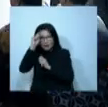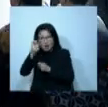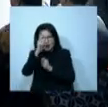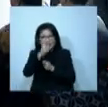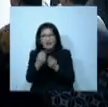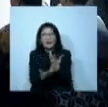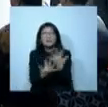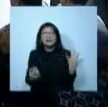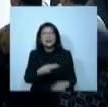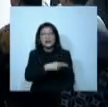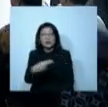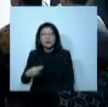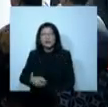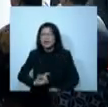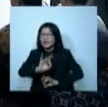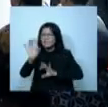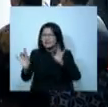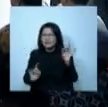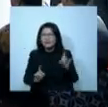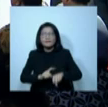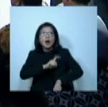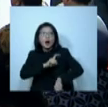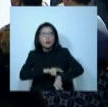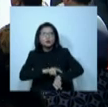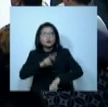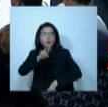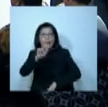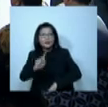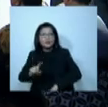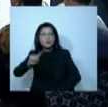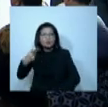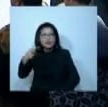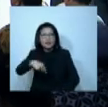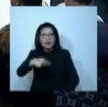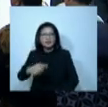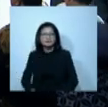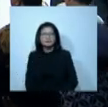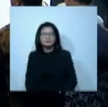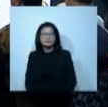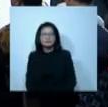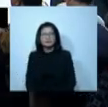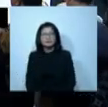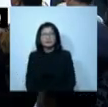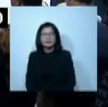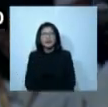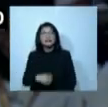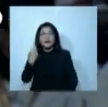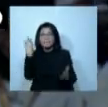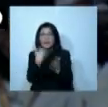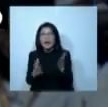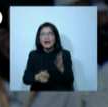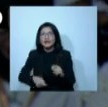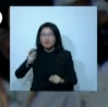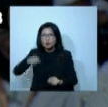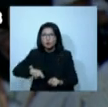ee mereka sampaikan kepada pemilih inilah pemimpin yang enggak suka ribut inilah pemimpin yang tutur bahasanya santun dan Kalam dan